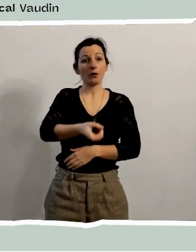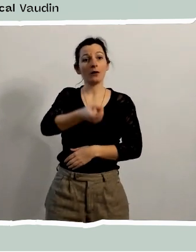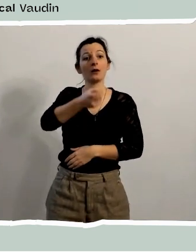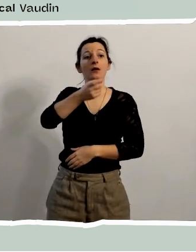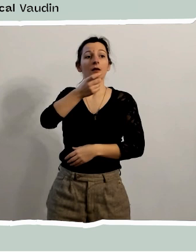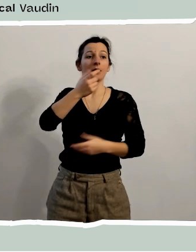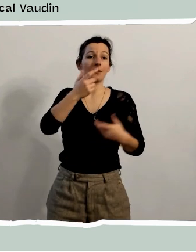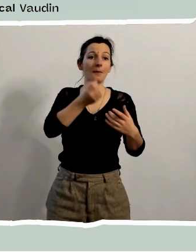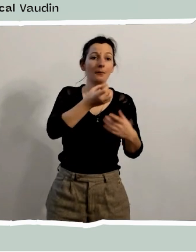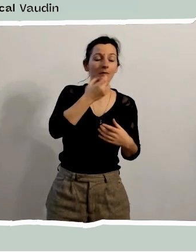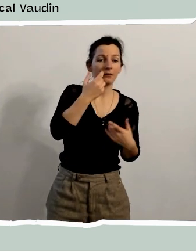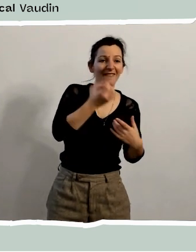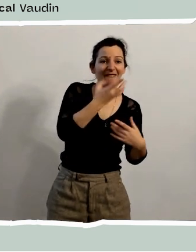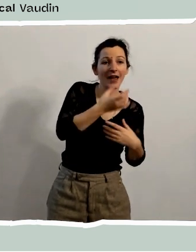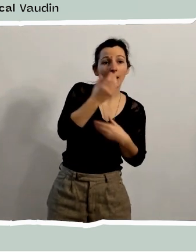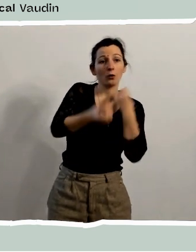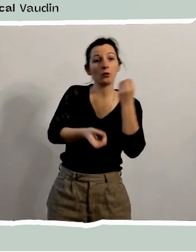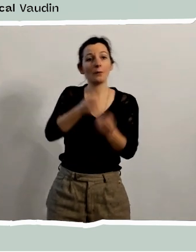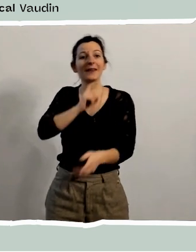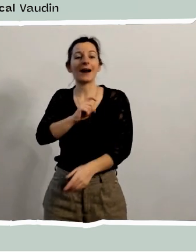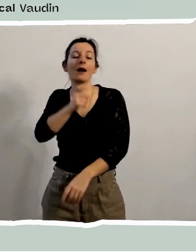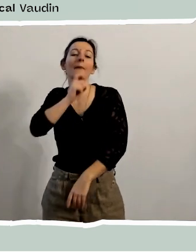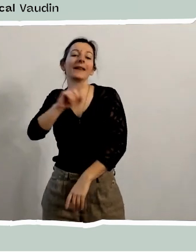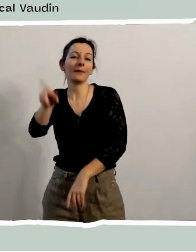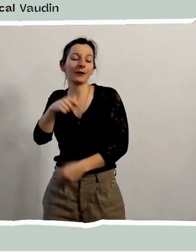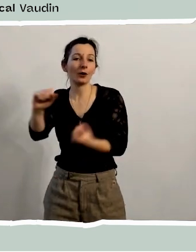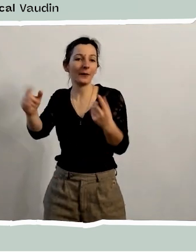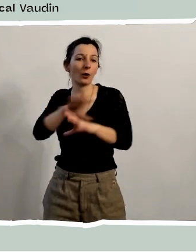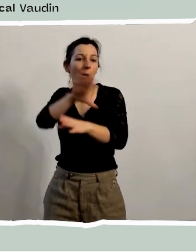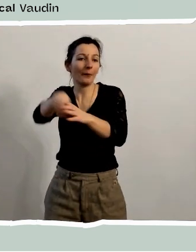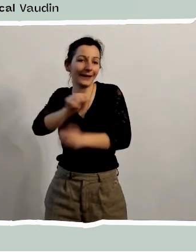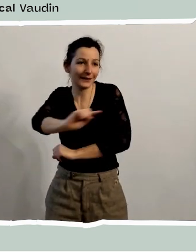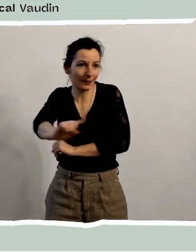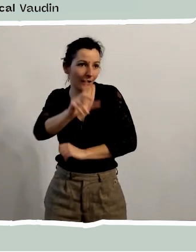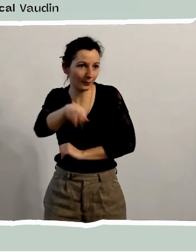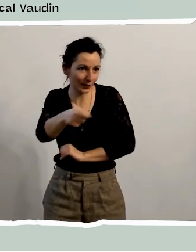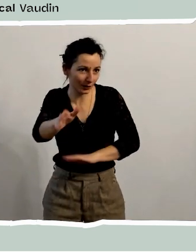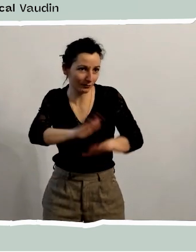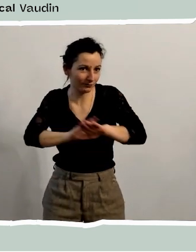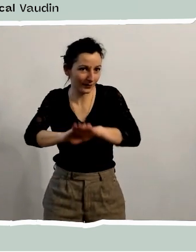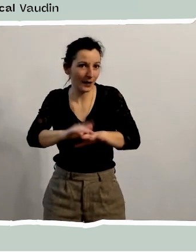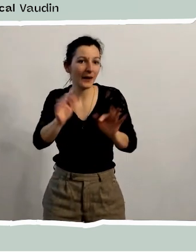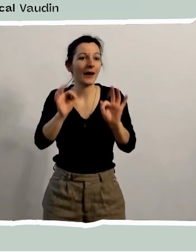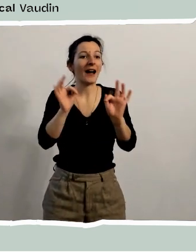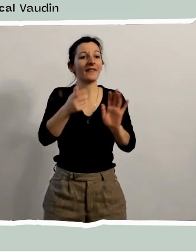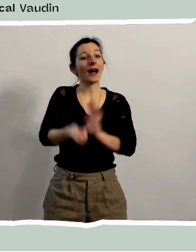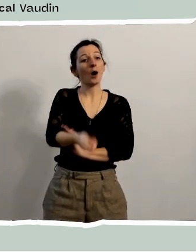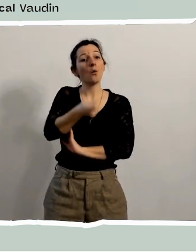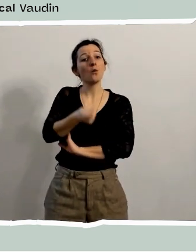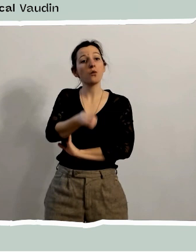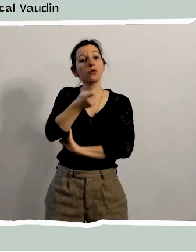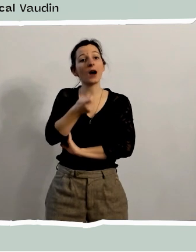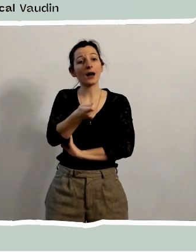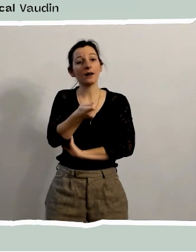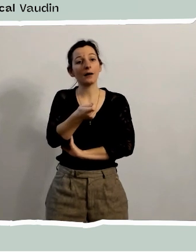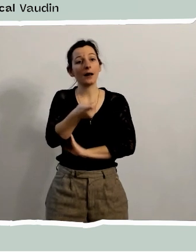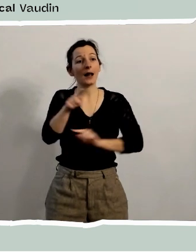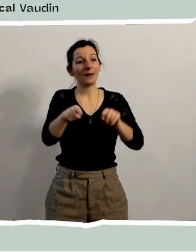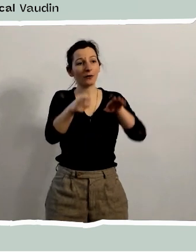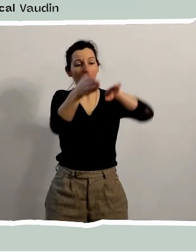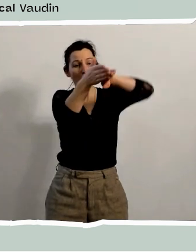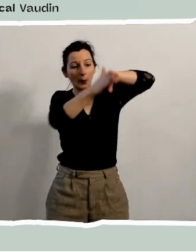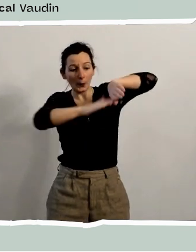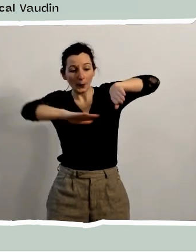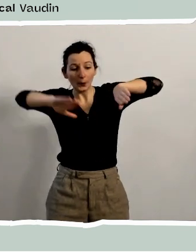mais on va préférer le métal. Les poêles aussi, on parlait des PFAS, des